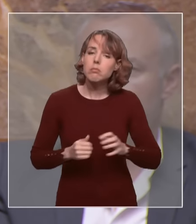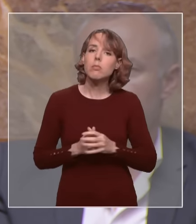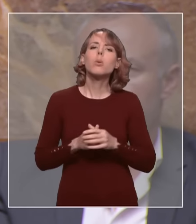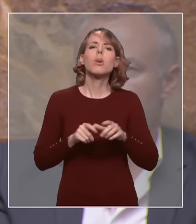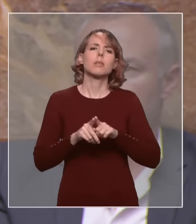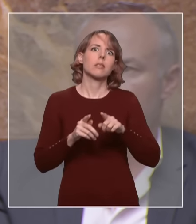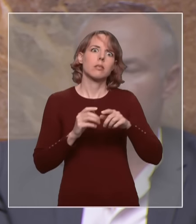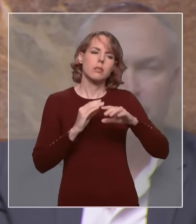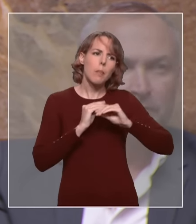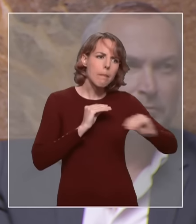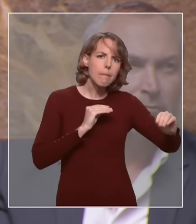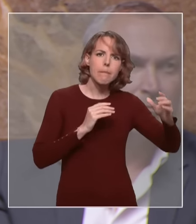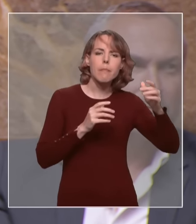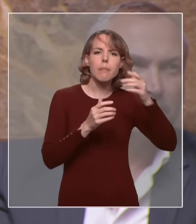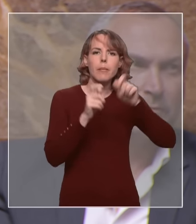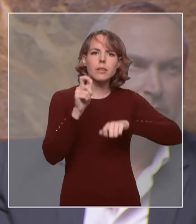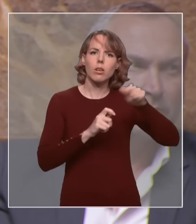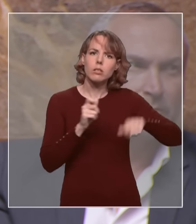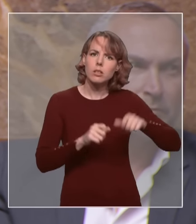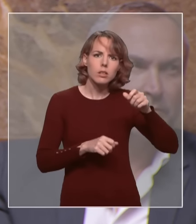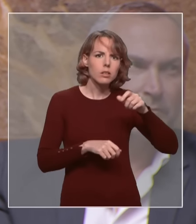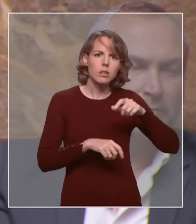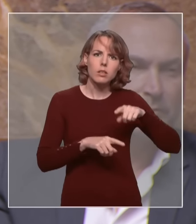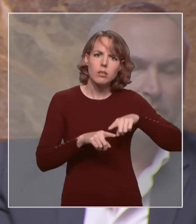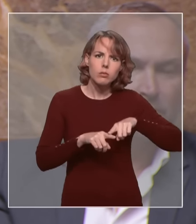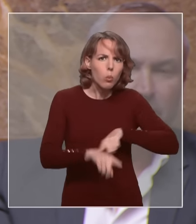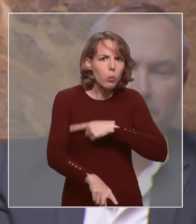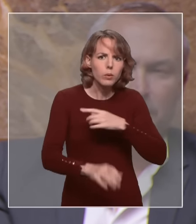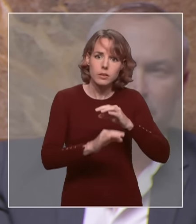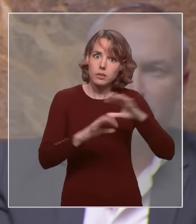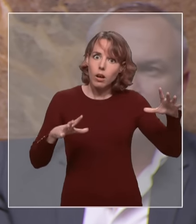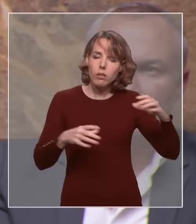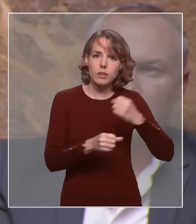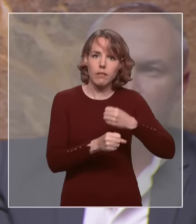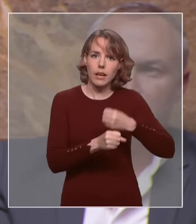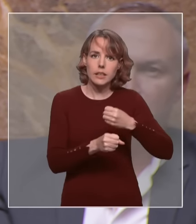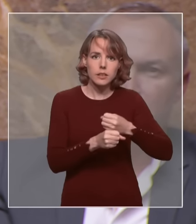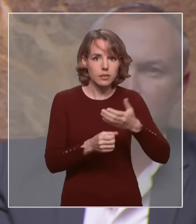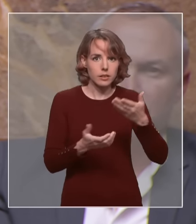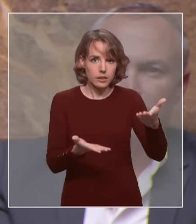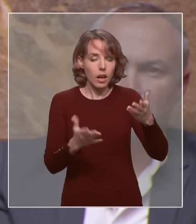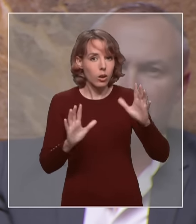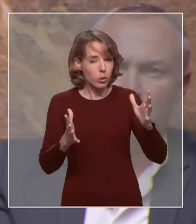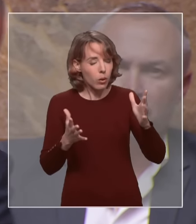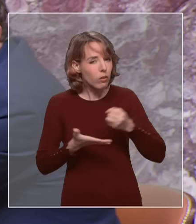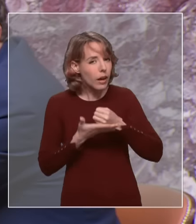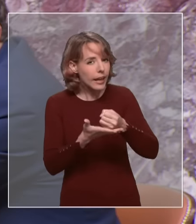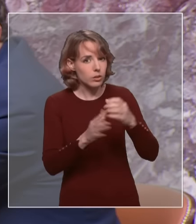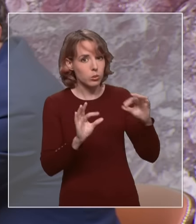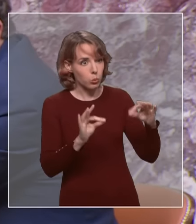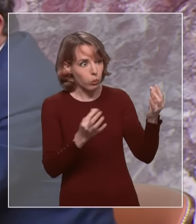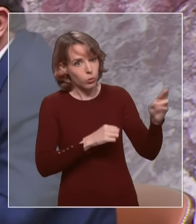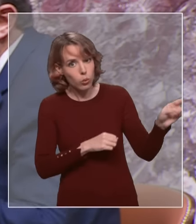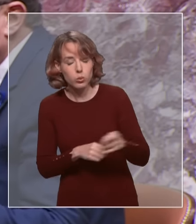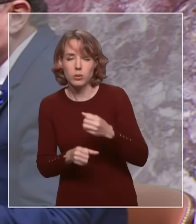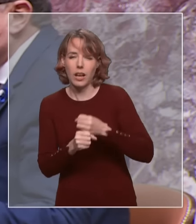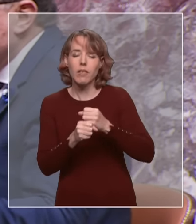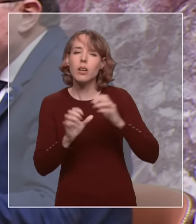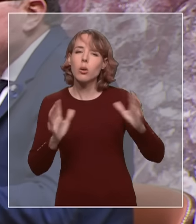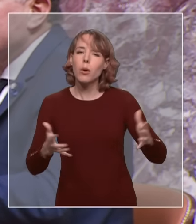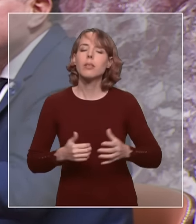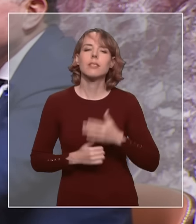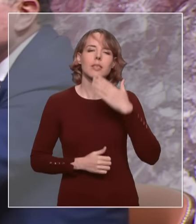éloignés de l'emploi. Quelle est l'ambition du gouvernement sur des politiques d'insertion pour redonner la place de la société par le travail? Je vous remercie, mon cher collègue.